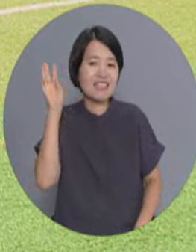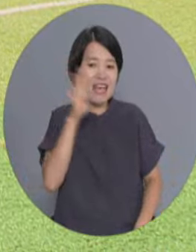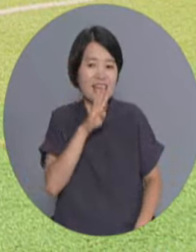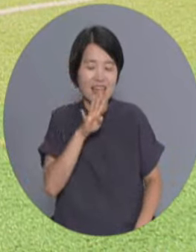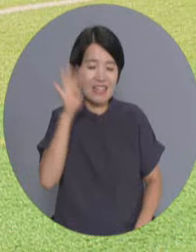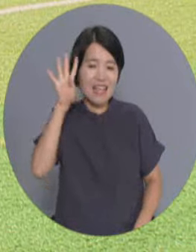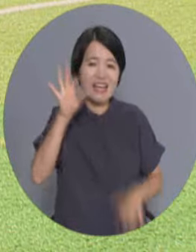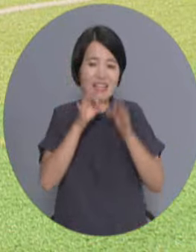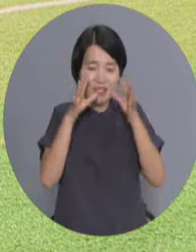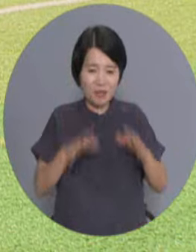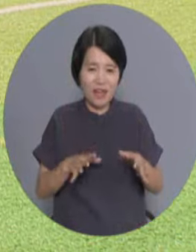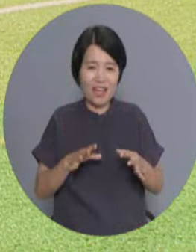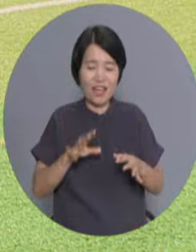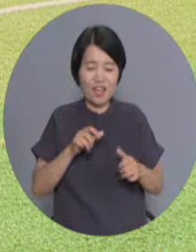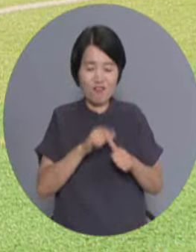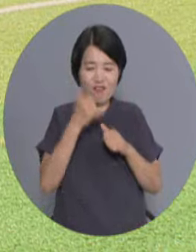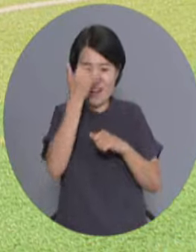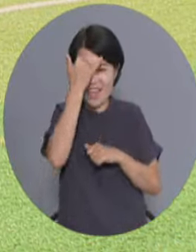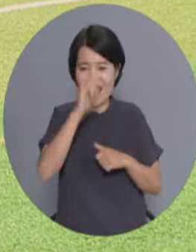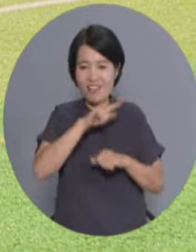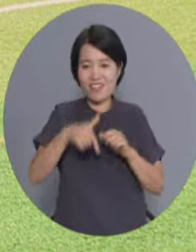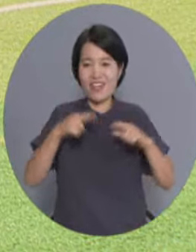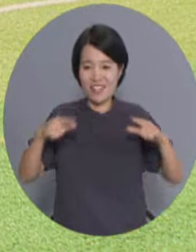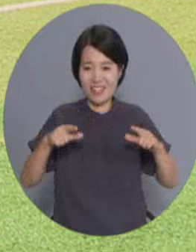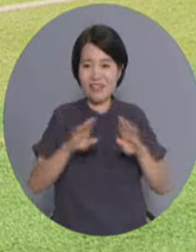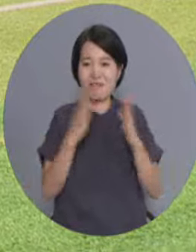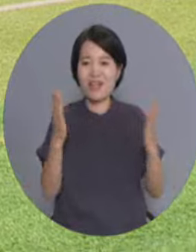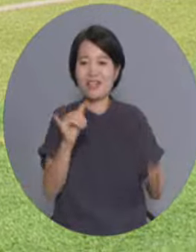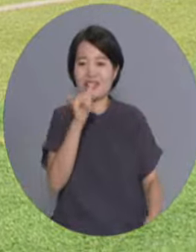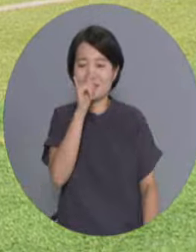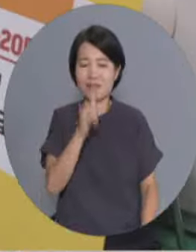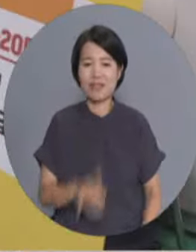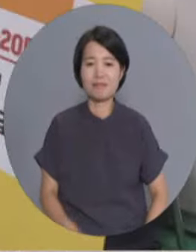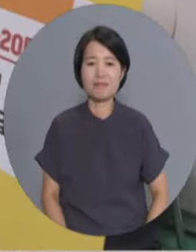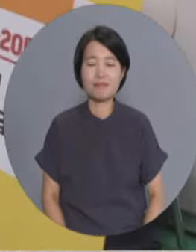일대에서 펼쳐집니다. MBC 뉴스 주현정입니다.